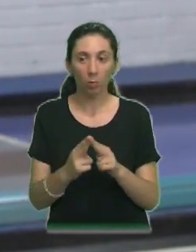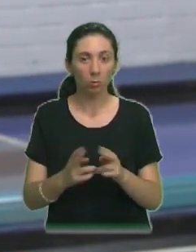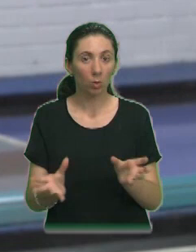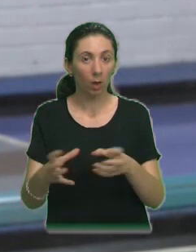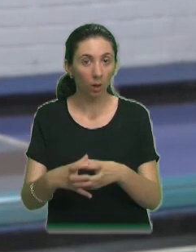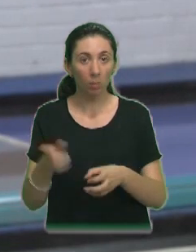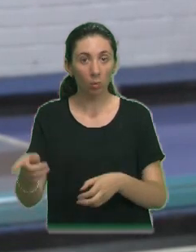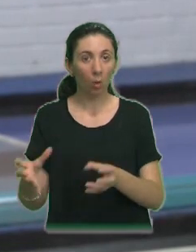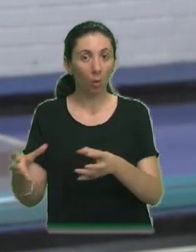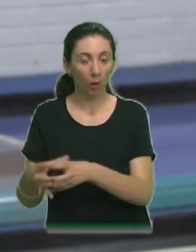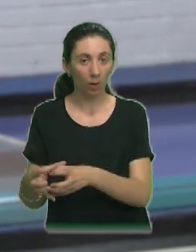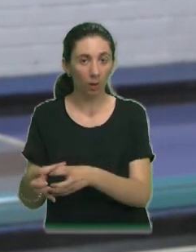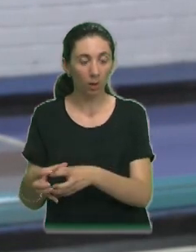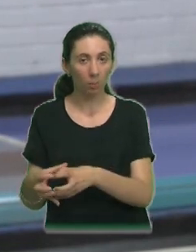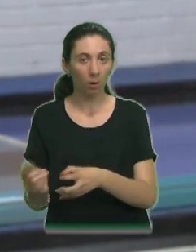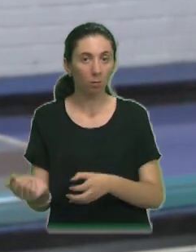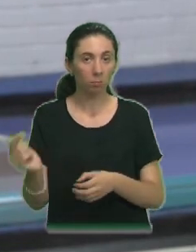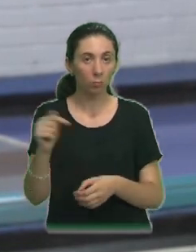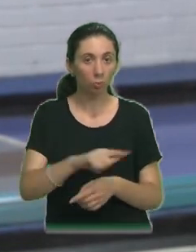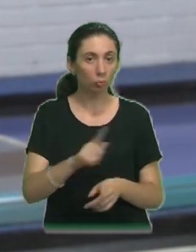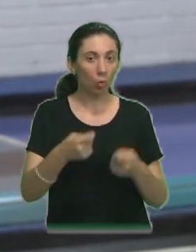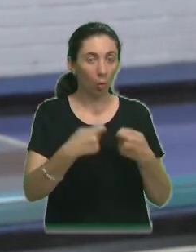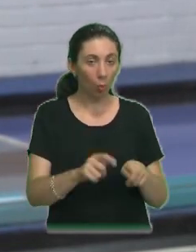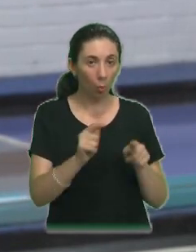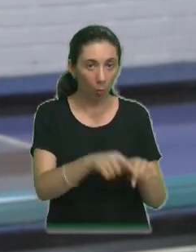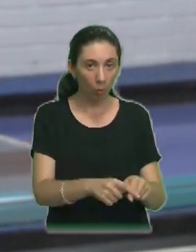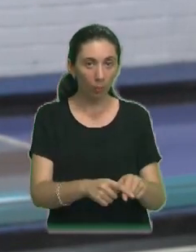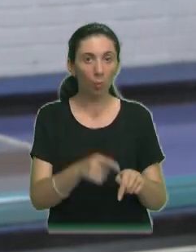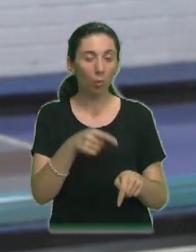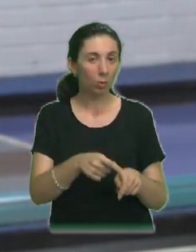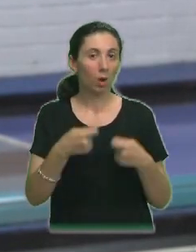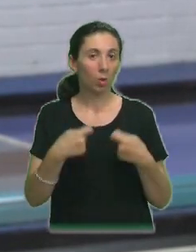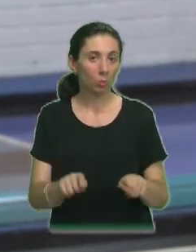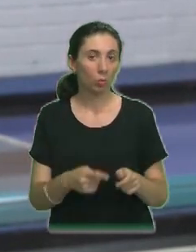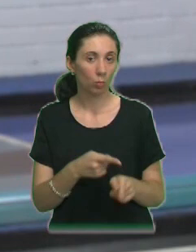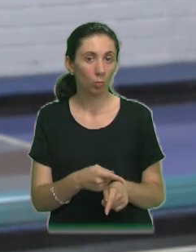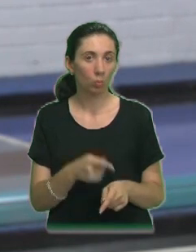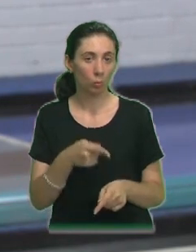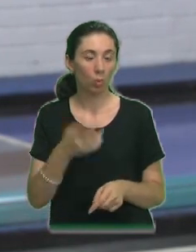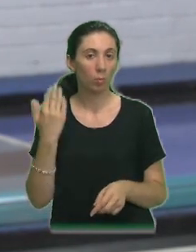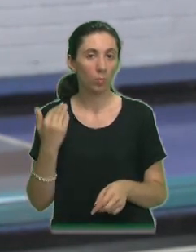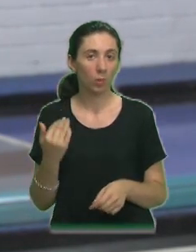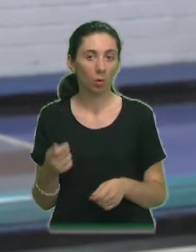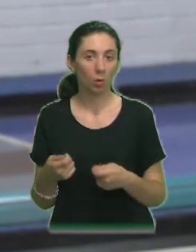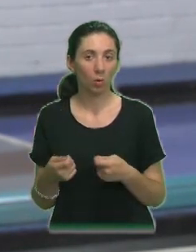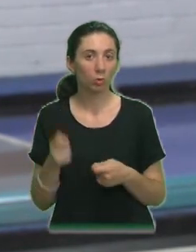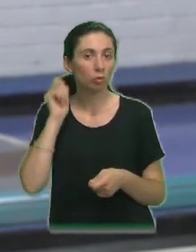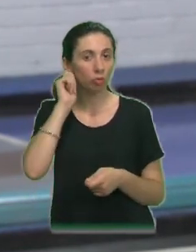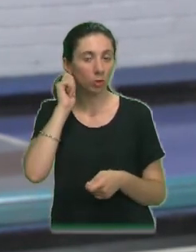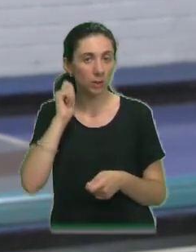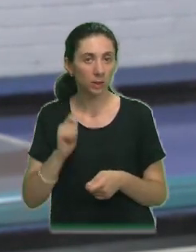tom ekipom smo došli do kluba i u tom klubu, to je bio klub